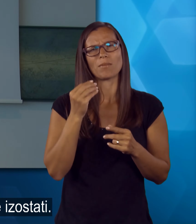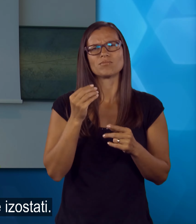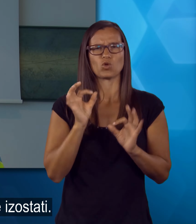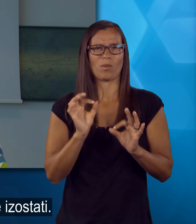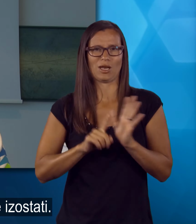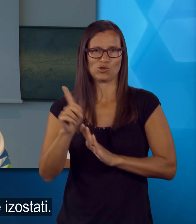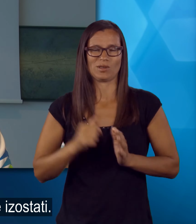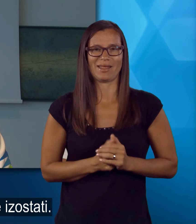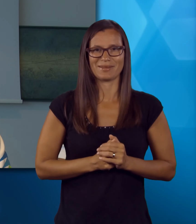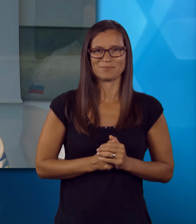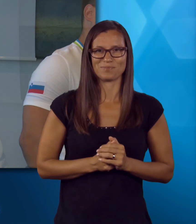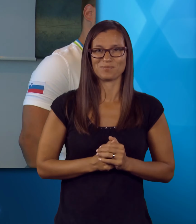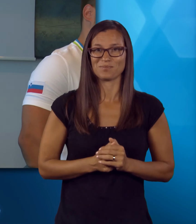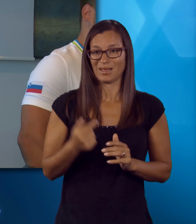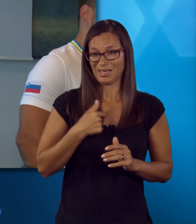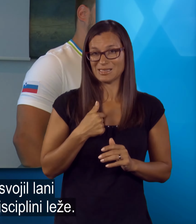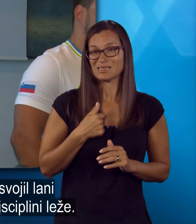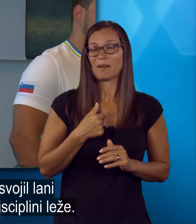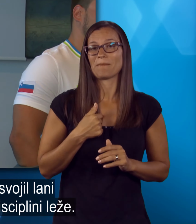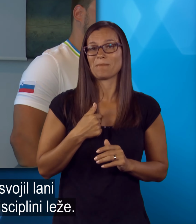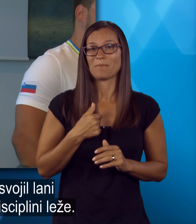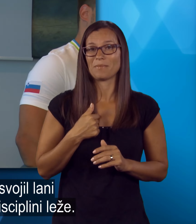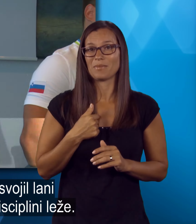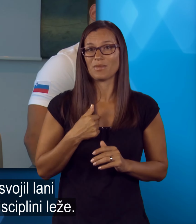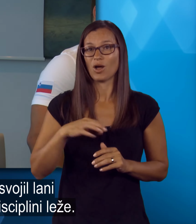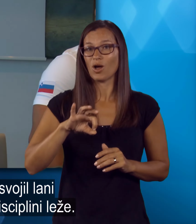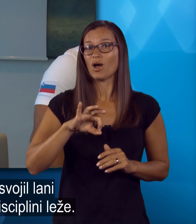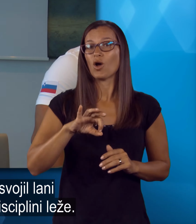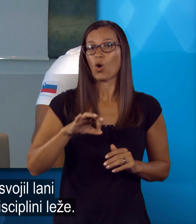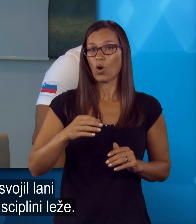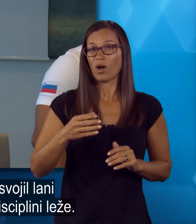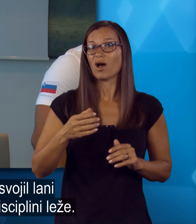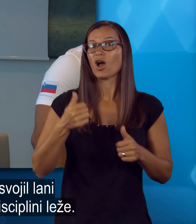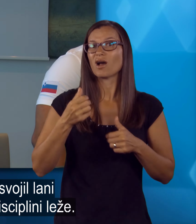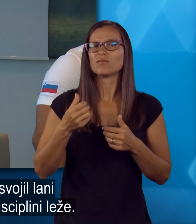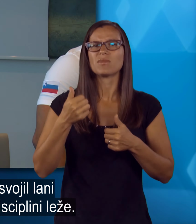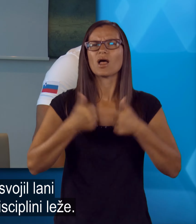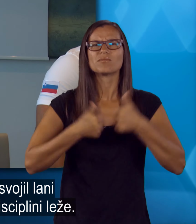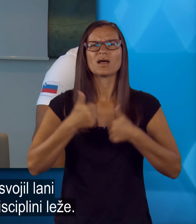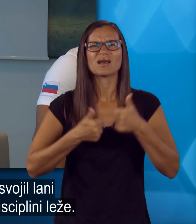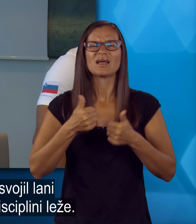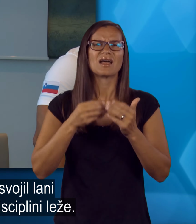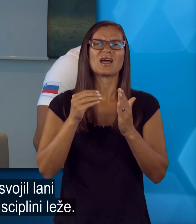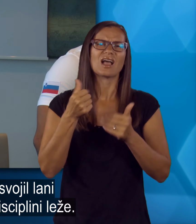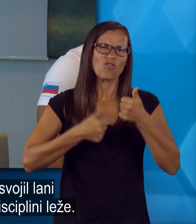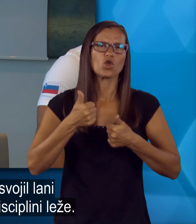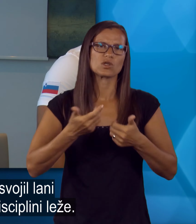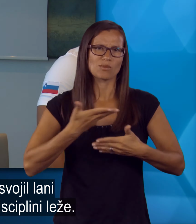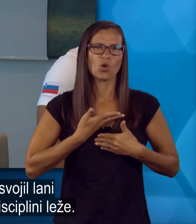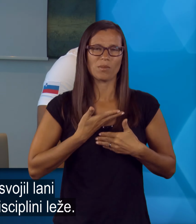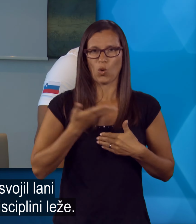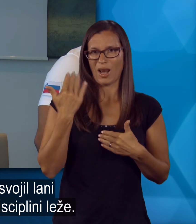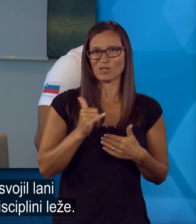rezultat ne more izostati. Jaz sem kvoto osvojil lansko leto na svetovnem pokalu v Osijeku